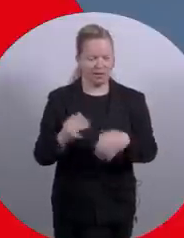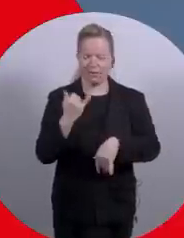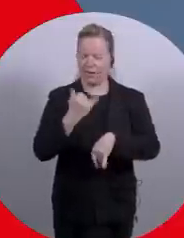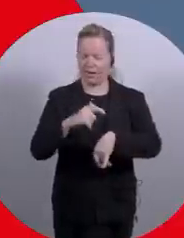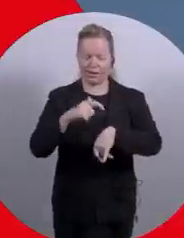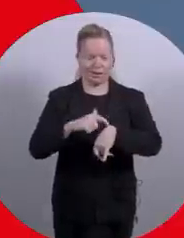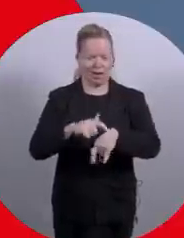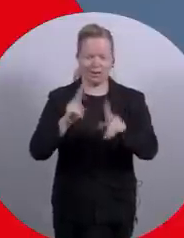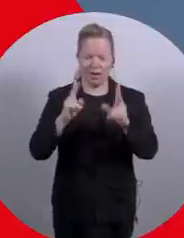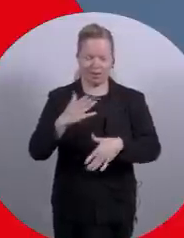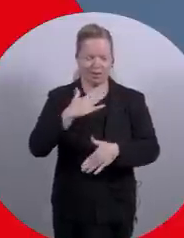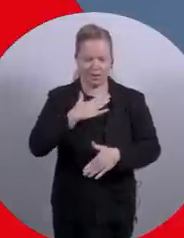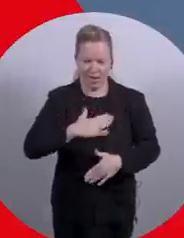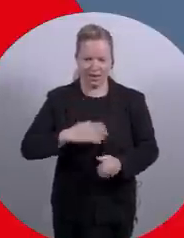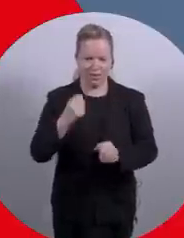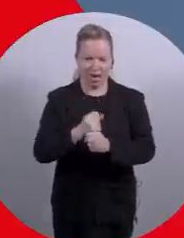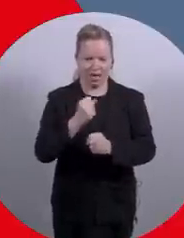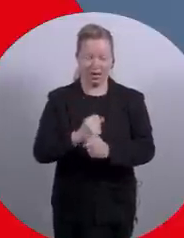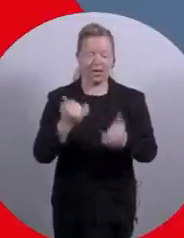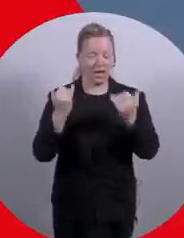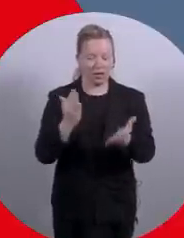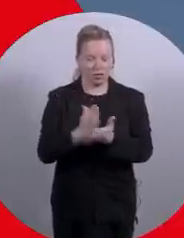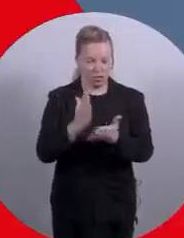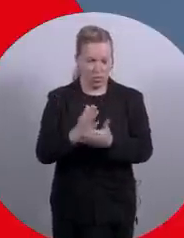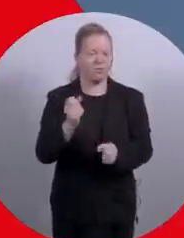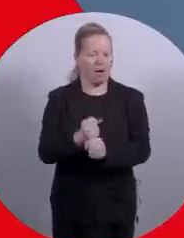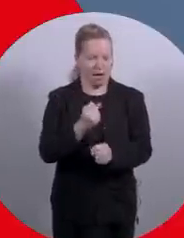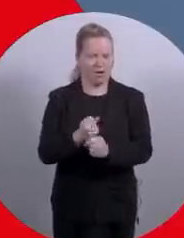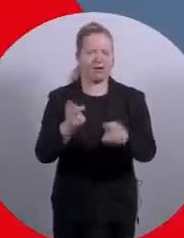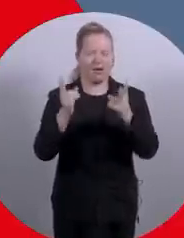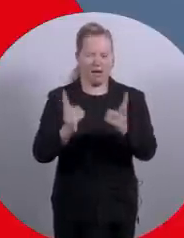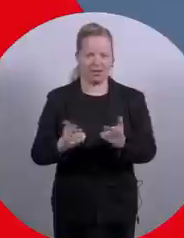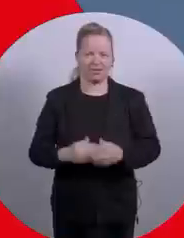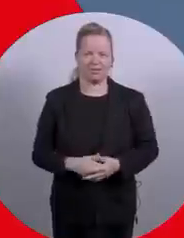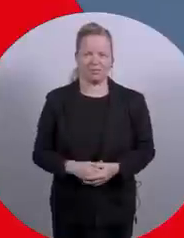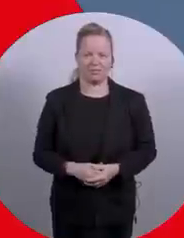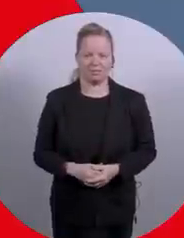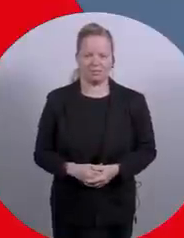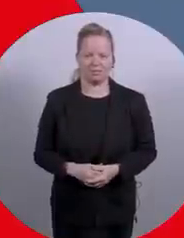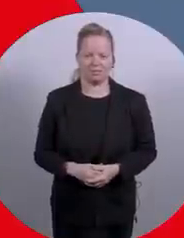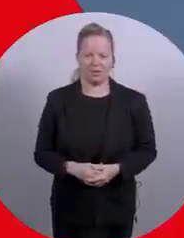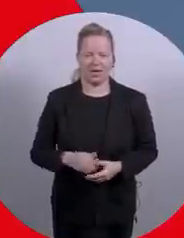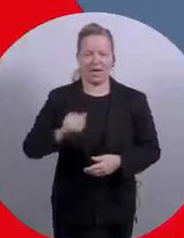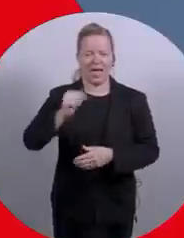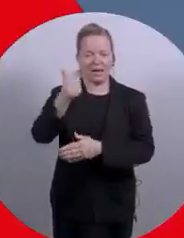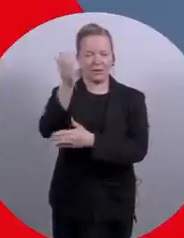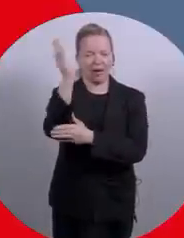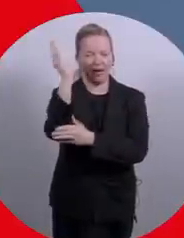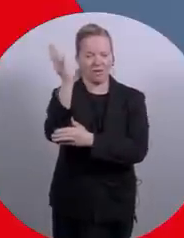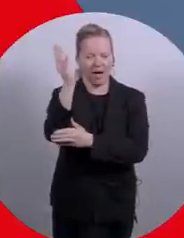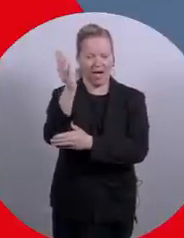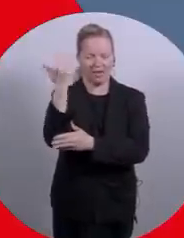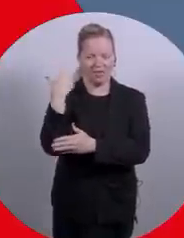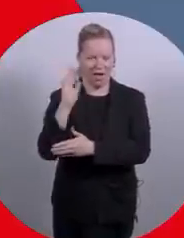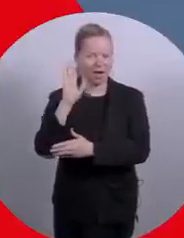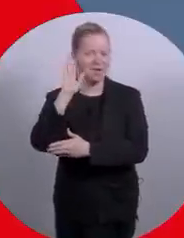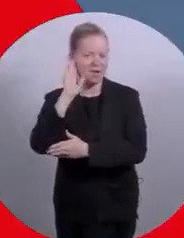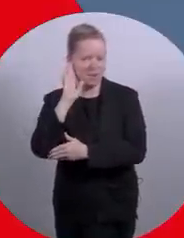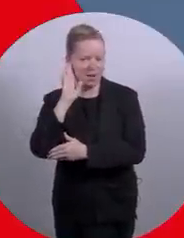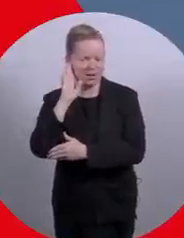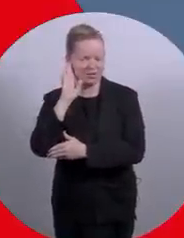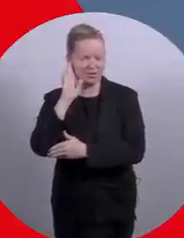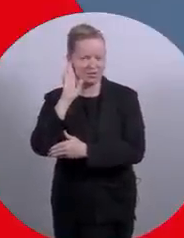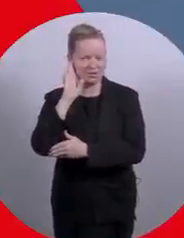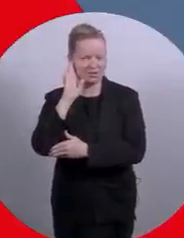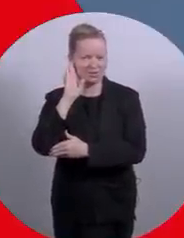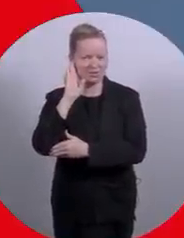gerne jetzt schon tun wir haben jetzt das erste Referat gehört herzlichen Dank